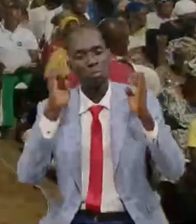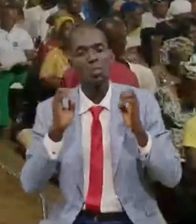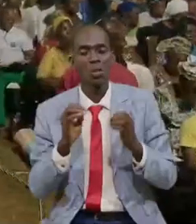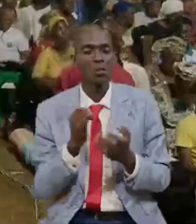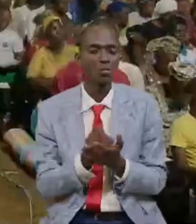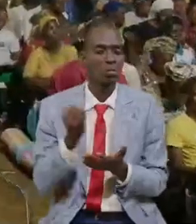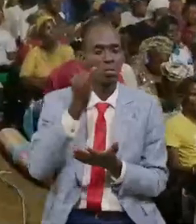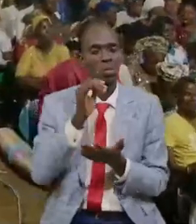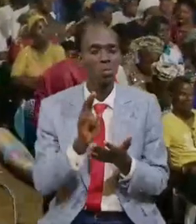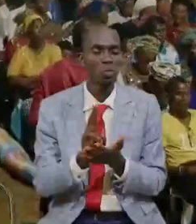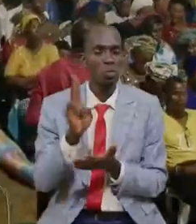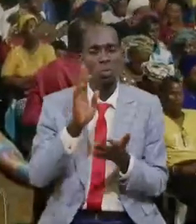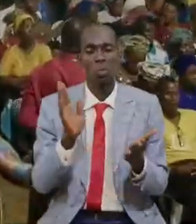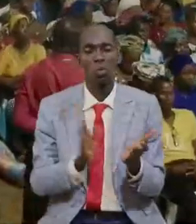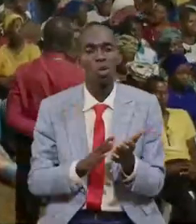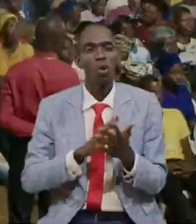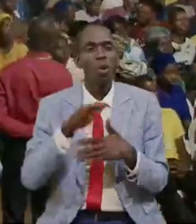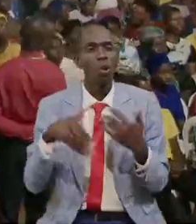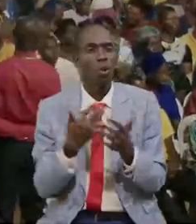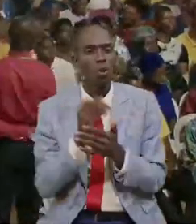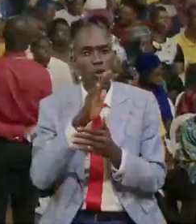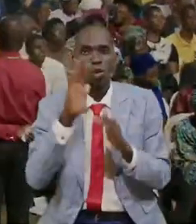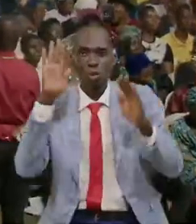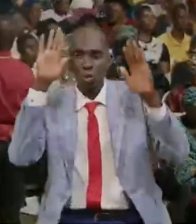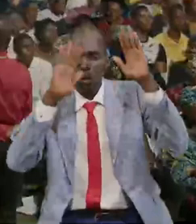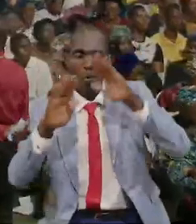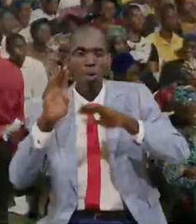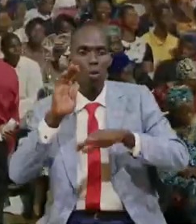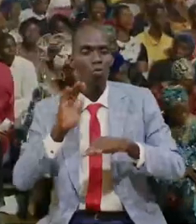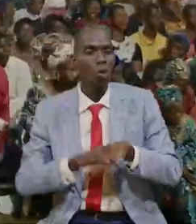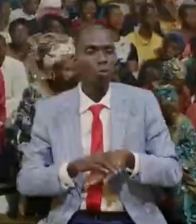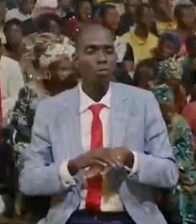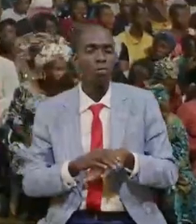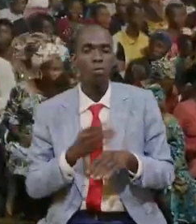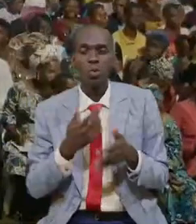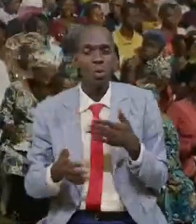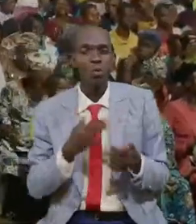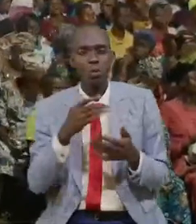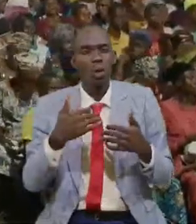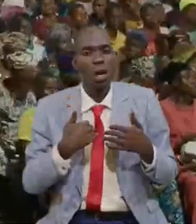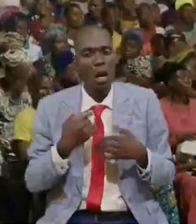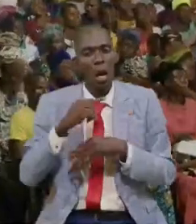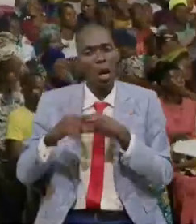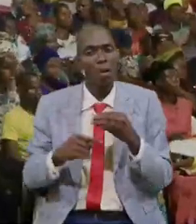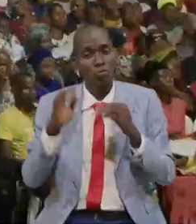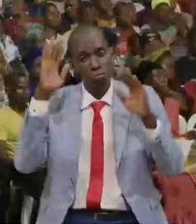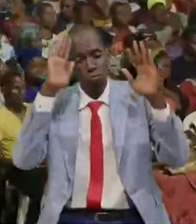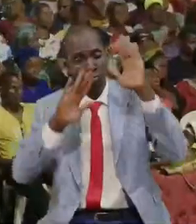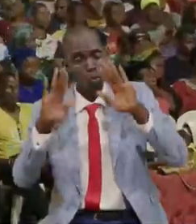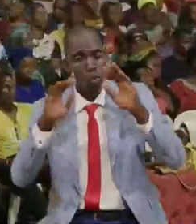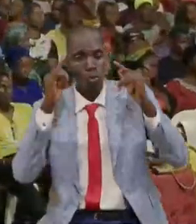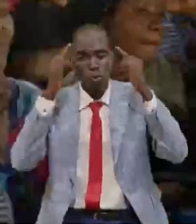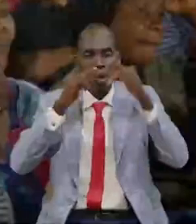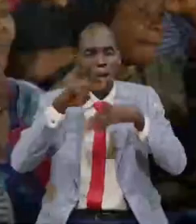votre institution d'éducation, tous vos soucis, les soucis que vous avez au sujet de votre progrès,